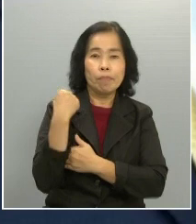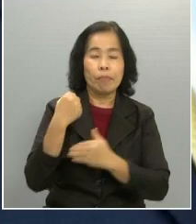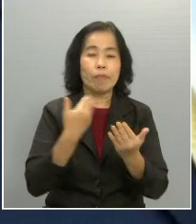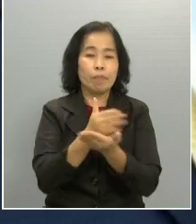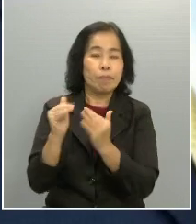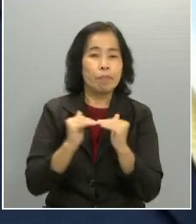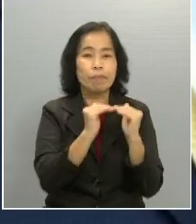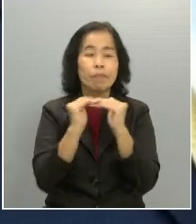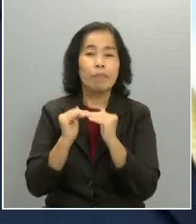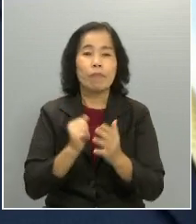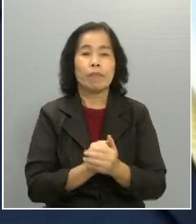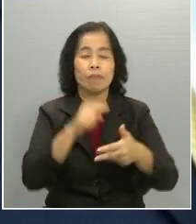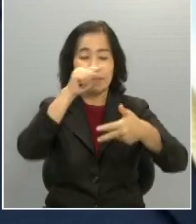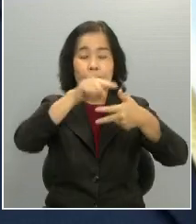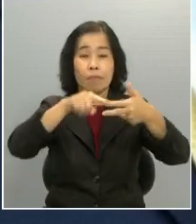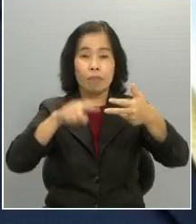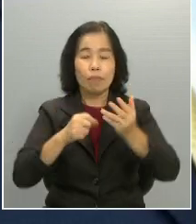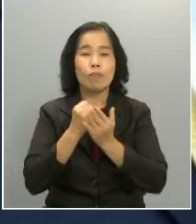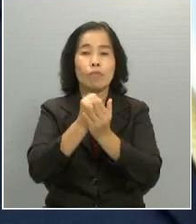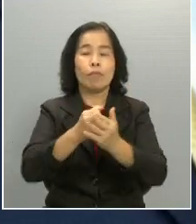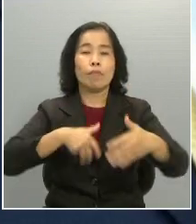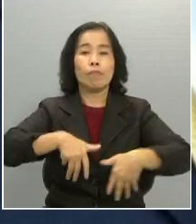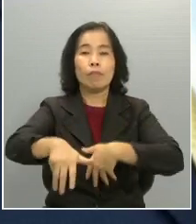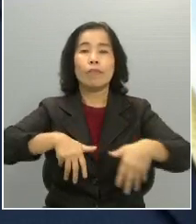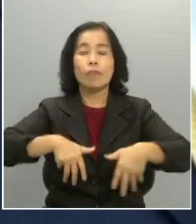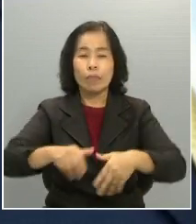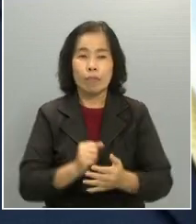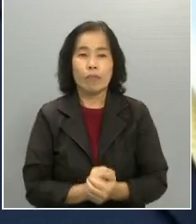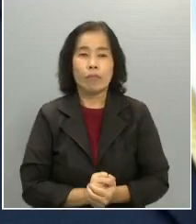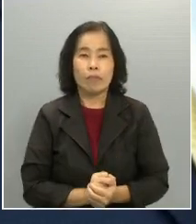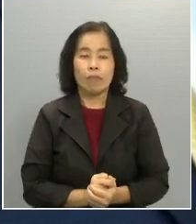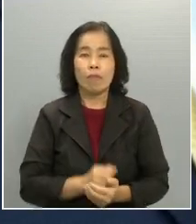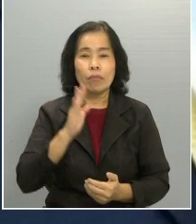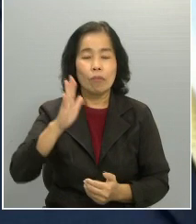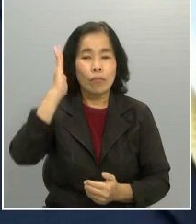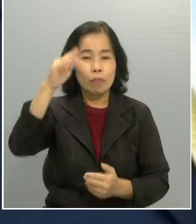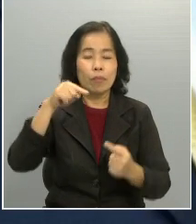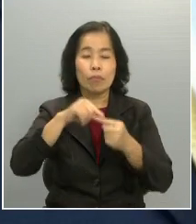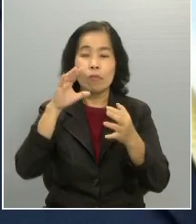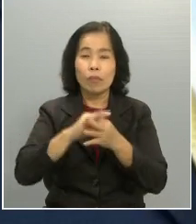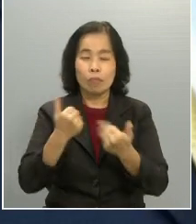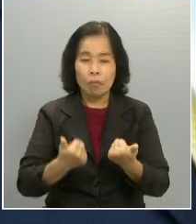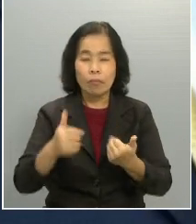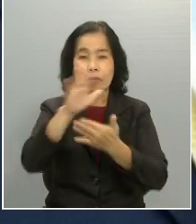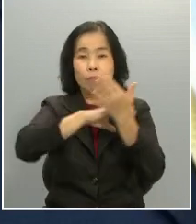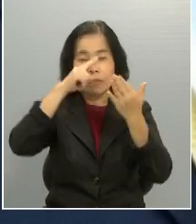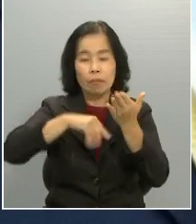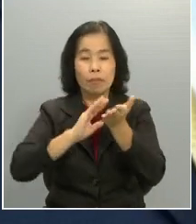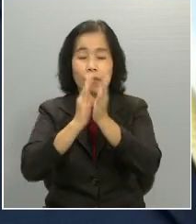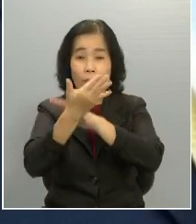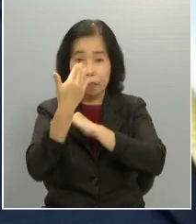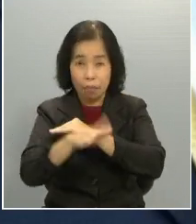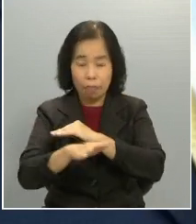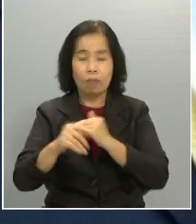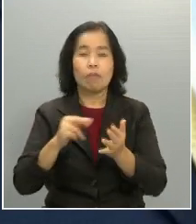จะเป็นกรอบนโยบายในการช่วยเหลือประชาชนจะตอบโจทย์ประเทศไทยภายใต้สถานการณ์ที่เปลี่ยนแปลงไปแล้วก็นำพา